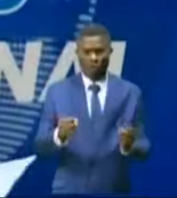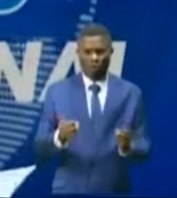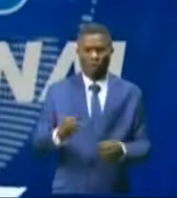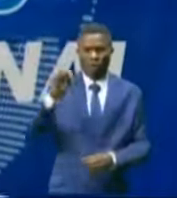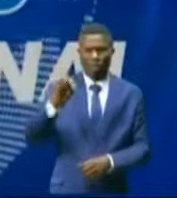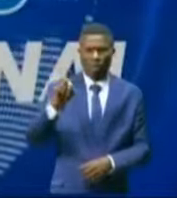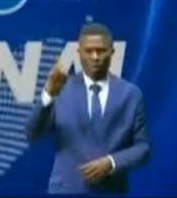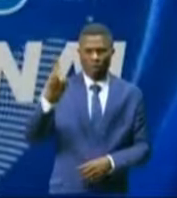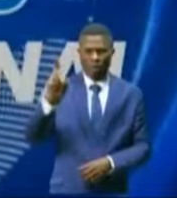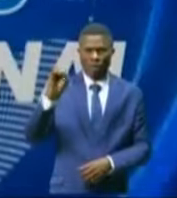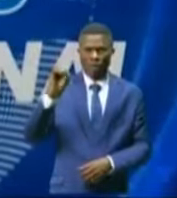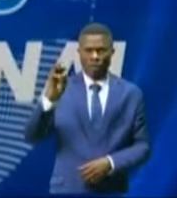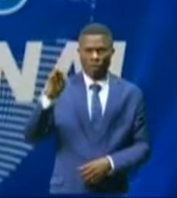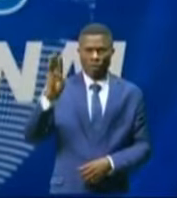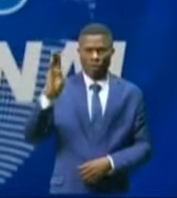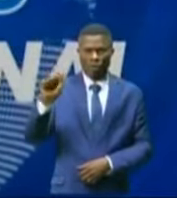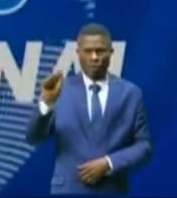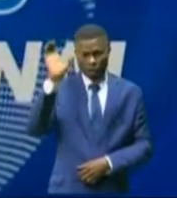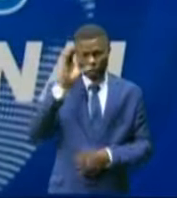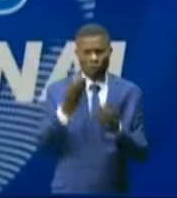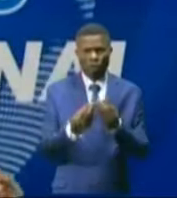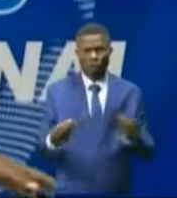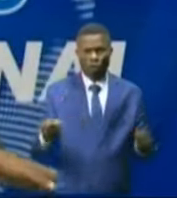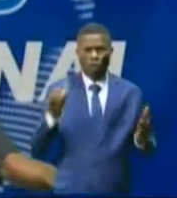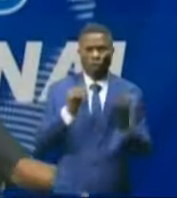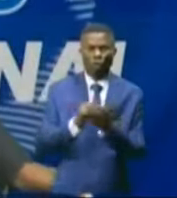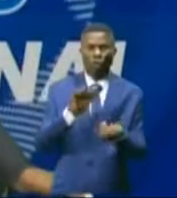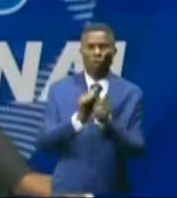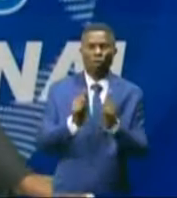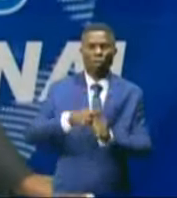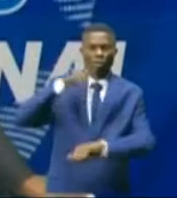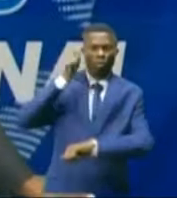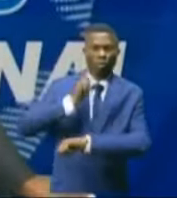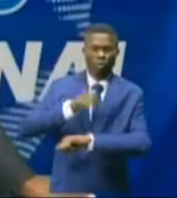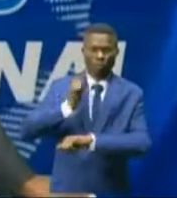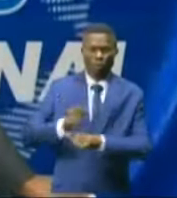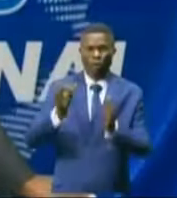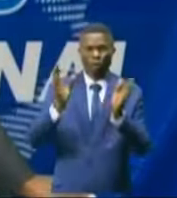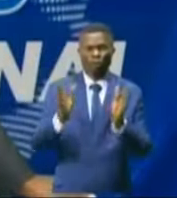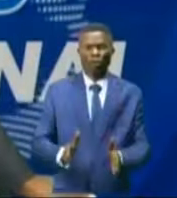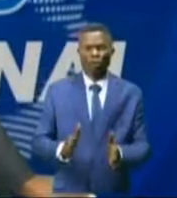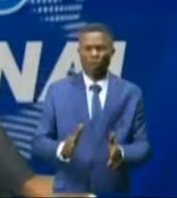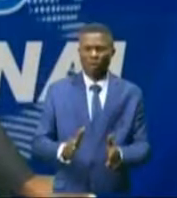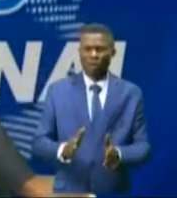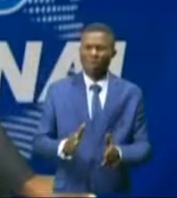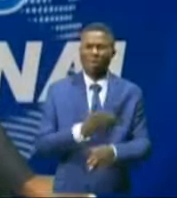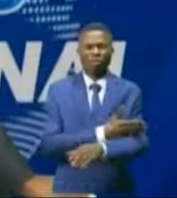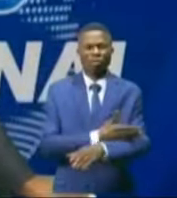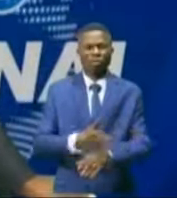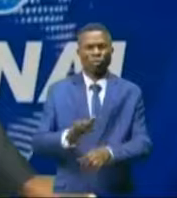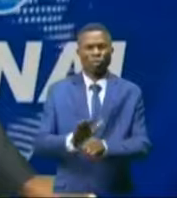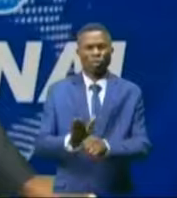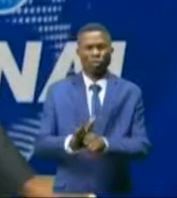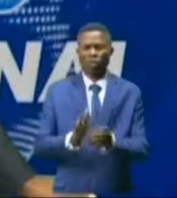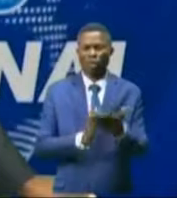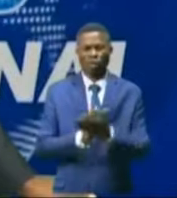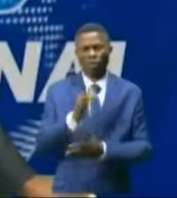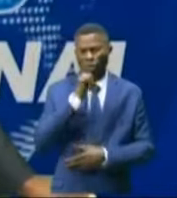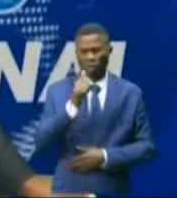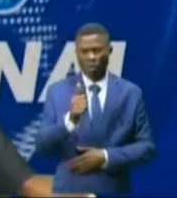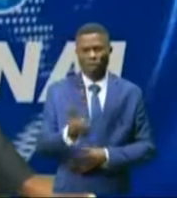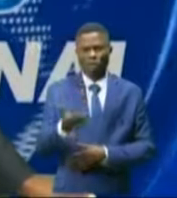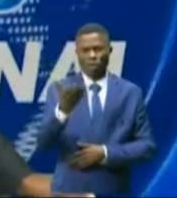Nomba Kabea et Lili Léon, pour trouver des solutions face à cette justice qui demeure encore malade. C'est un reportage de